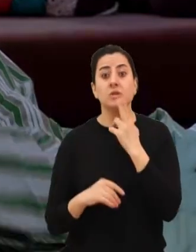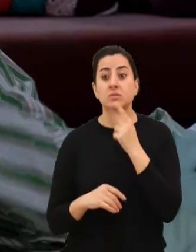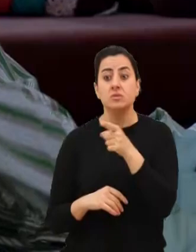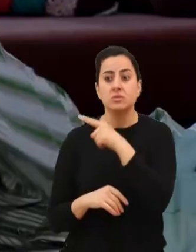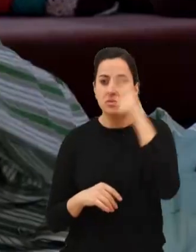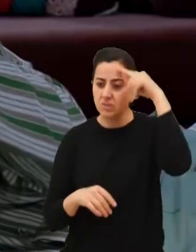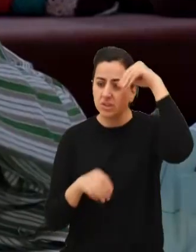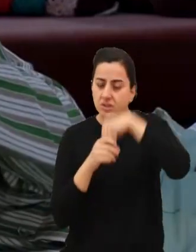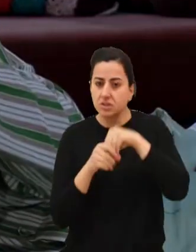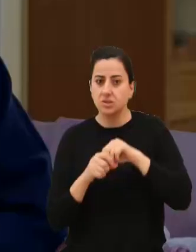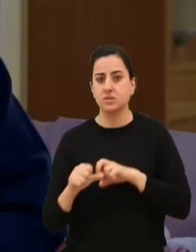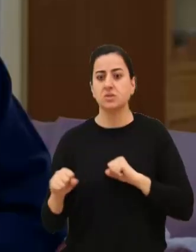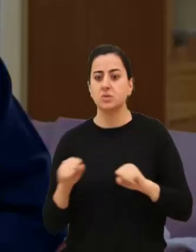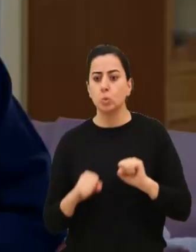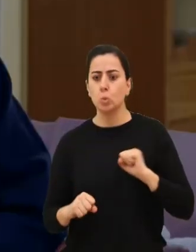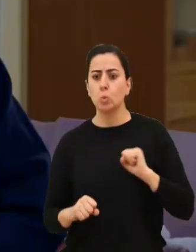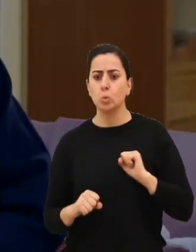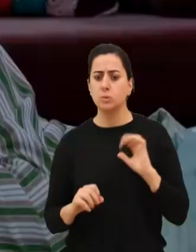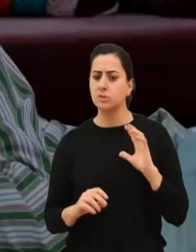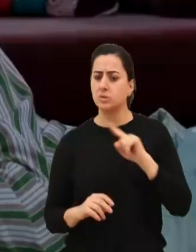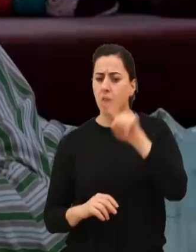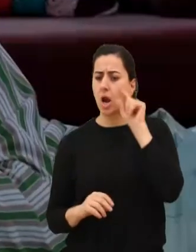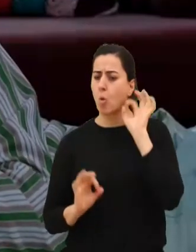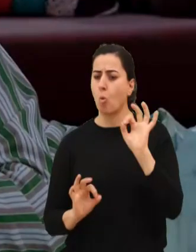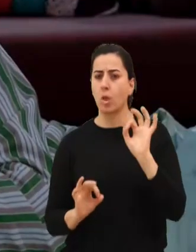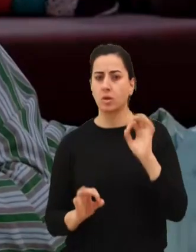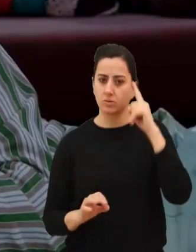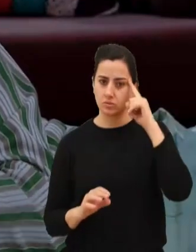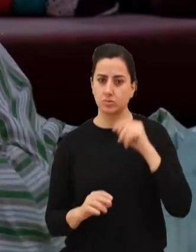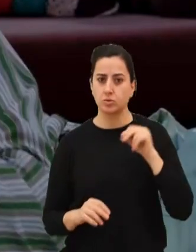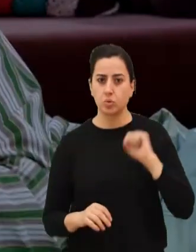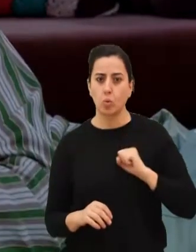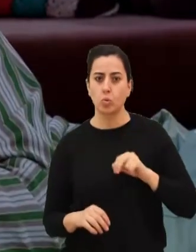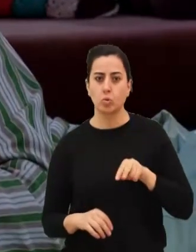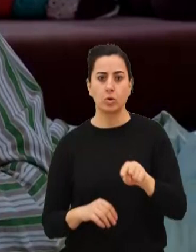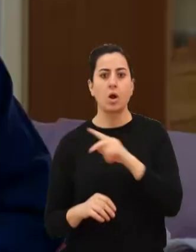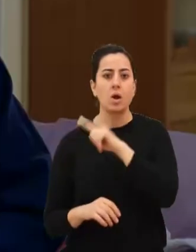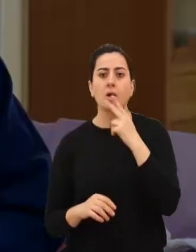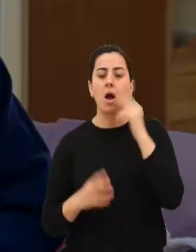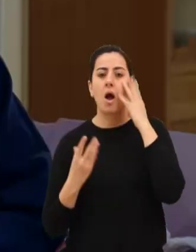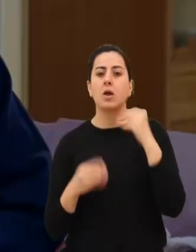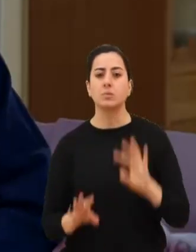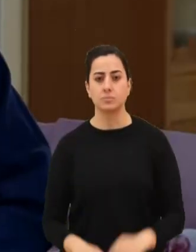kadınların bilinçaltında korkudan oluşturduğu bir olgu. Farkında değiller.